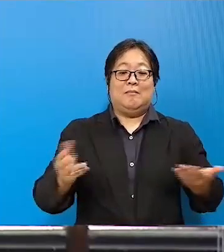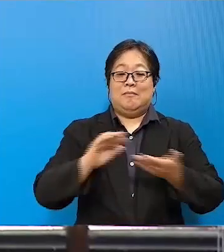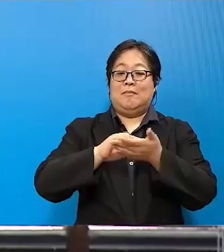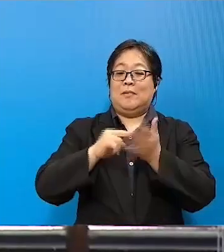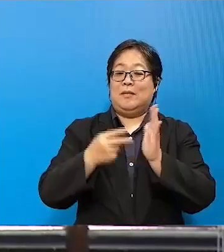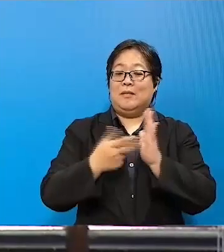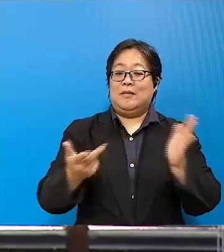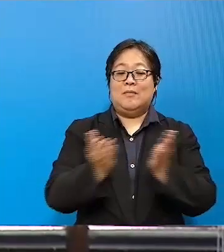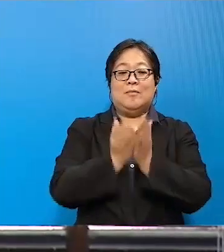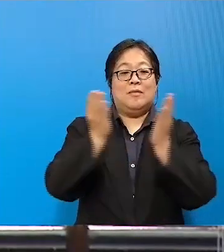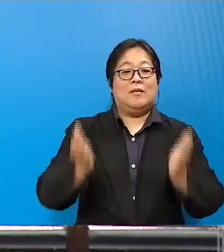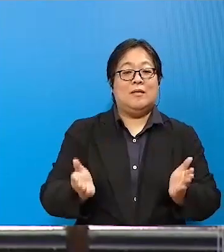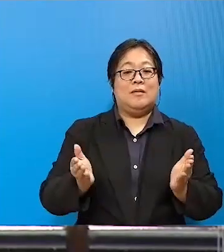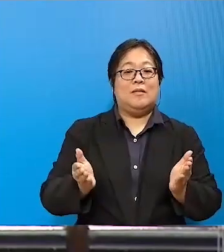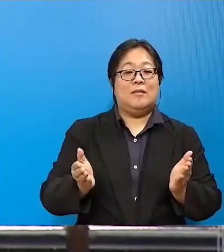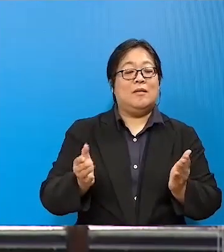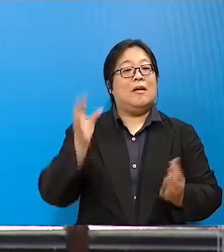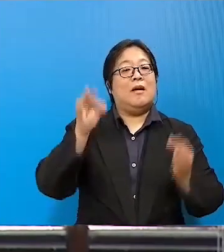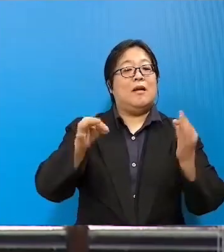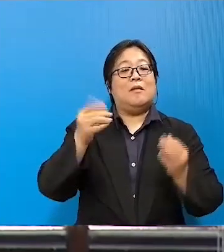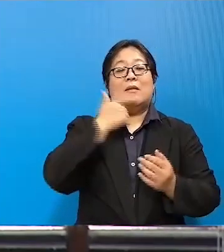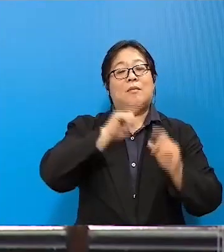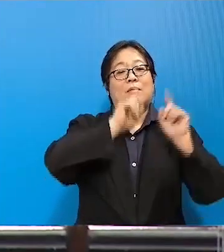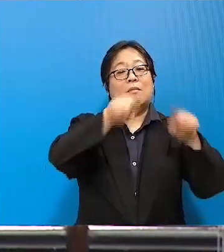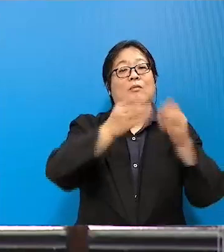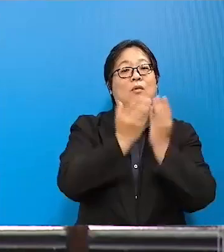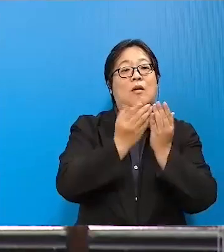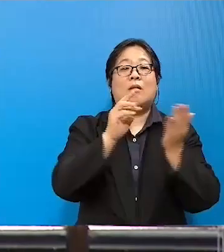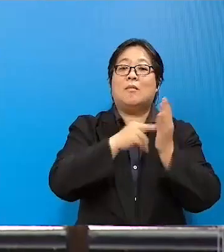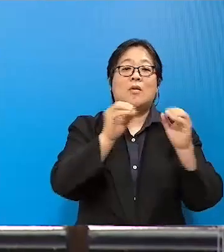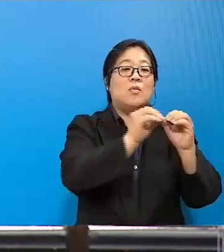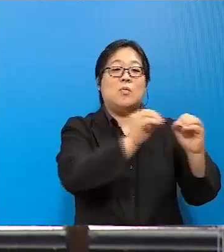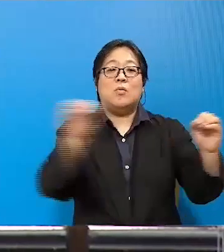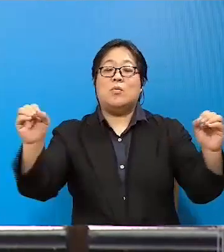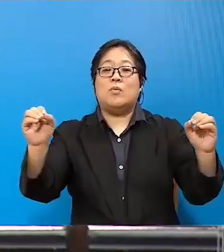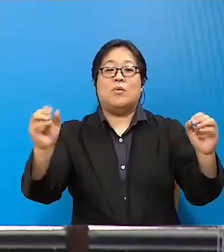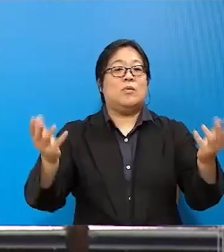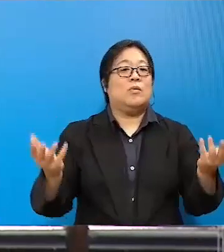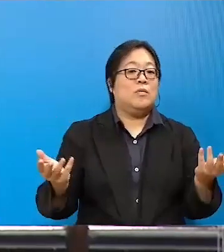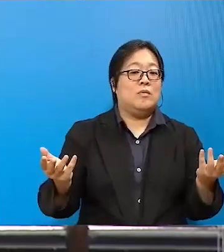Maka murid yang mengambil option tidak ke sekolah, langsung tidak ada